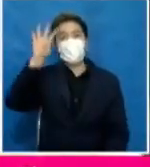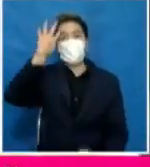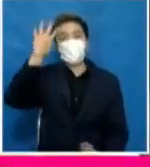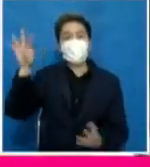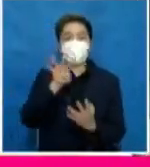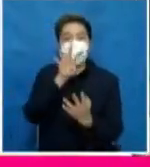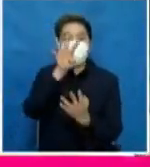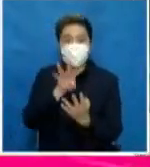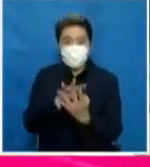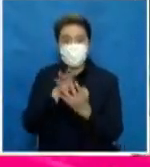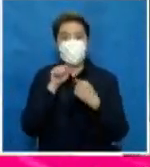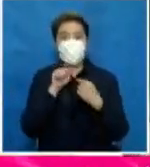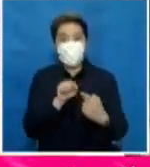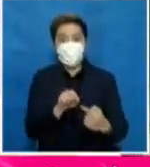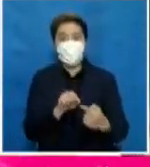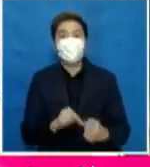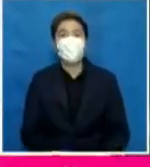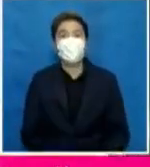วต่อไปครับ